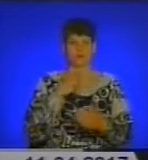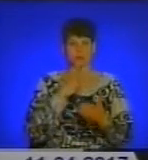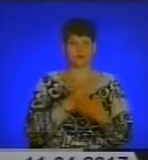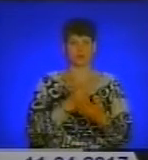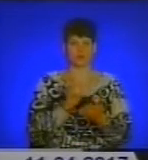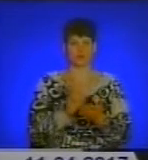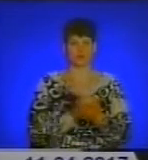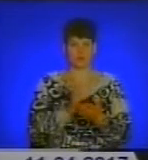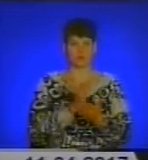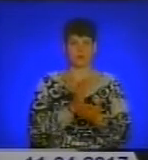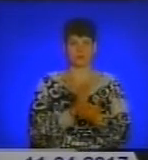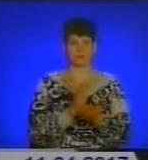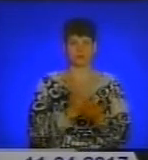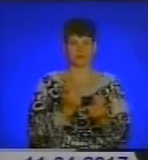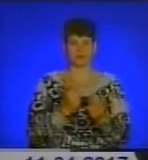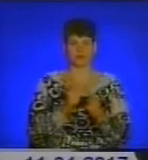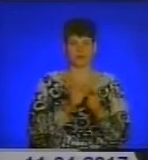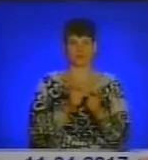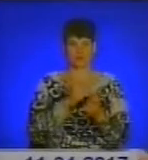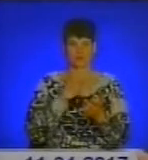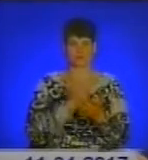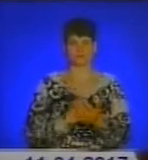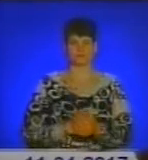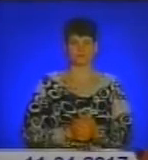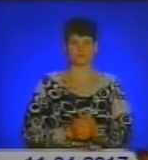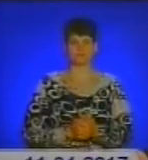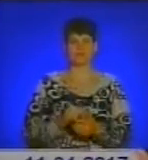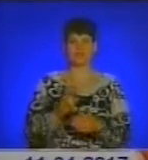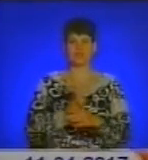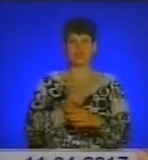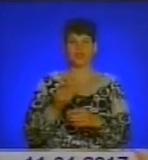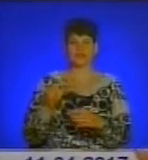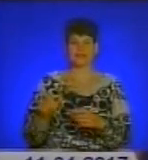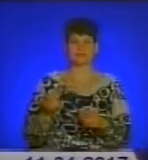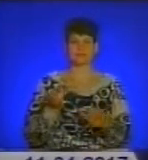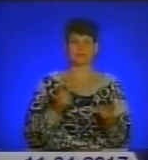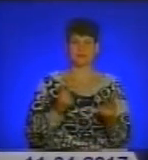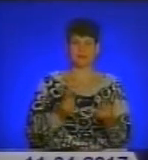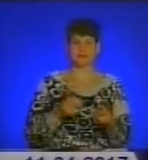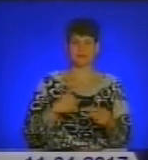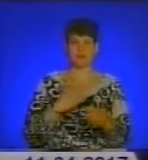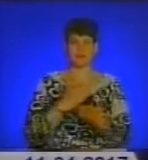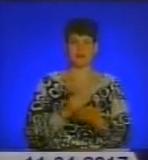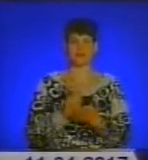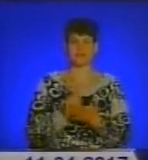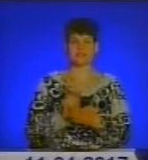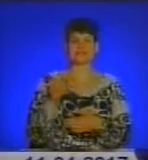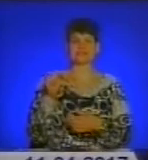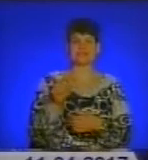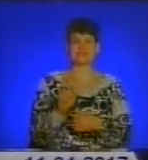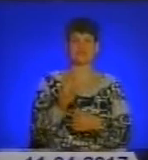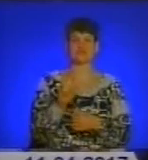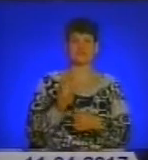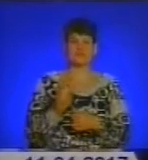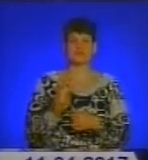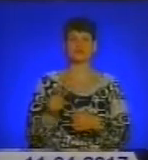собі? Мають, так, корочки показують. Шахраї йдуть до таких, а як я маю пенсії 1200,